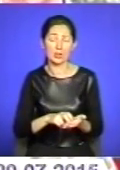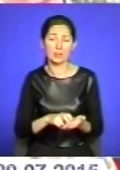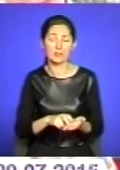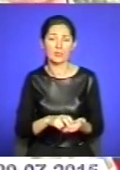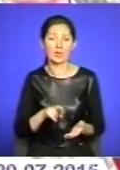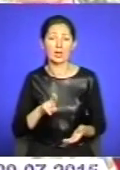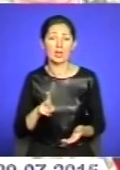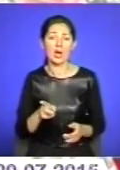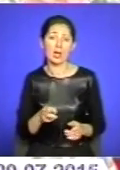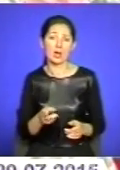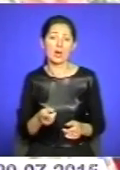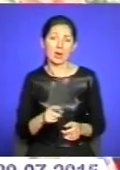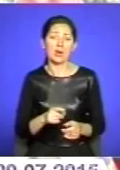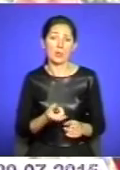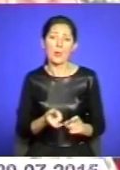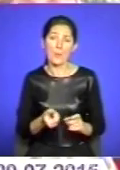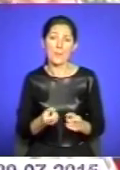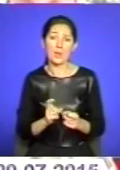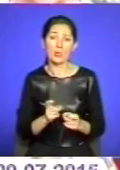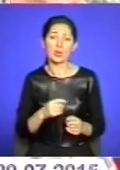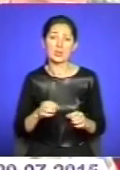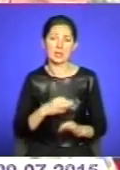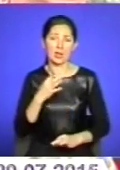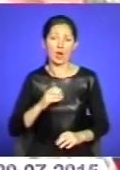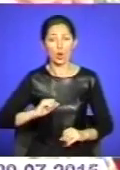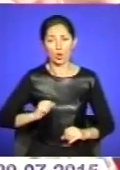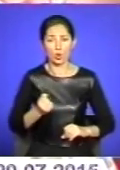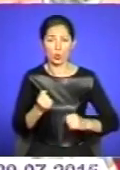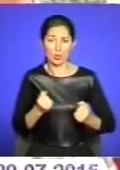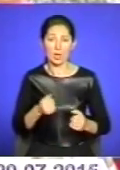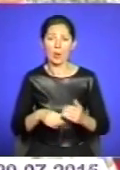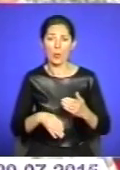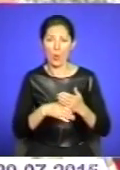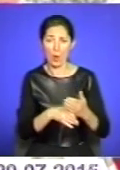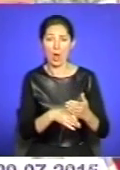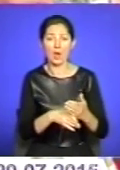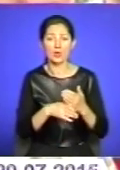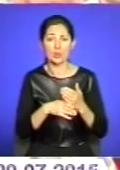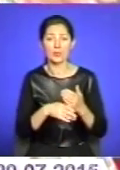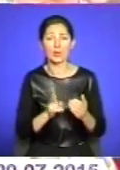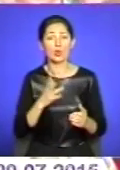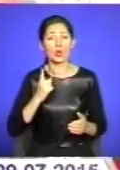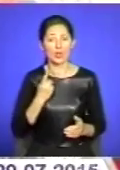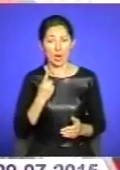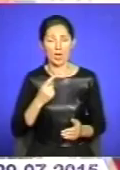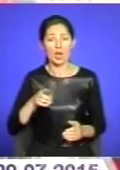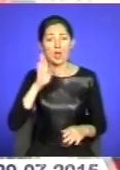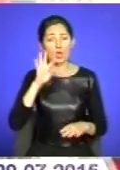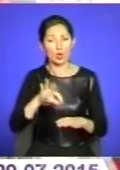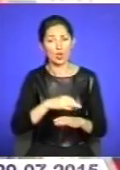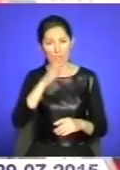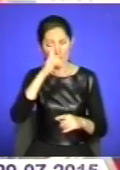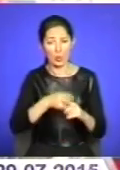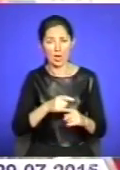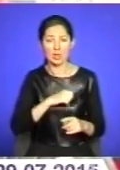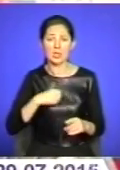як переборюєте страх? Друзі допомагають. Хто на вас чекає тут? Дружина, брат. Сам з Полтавщини,